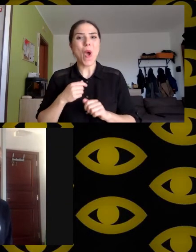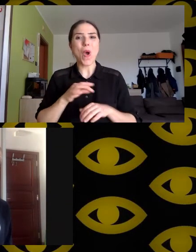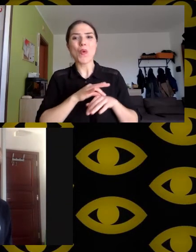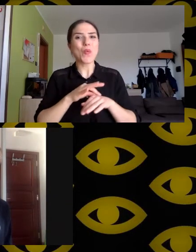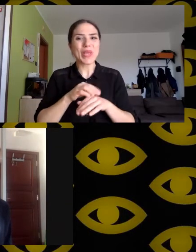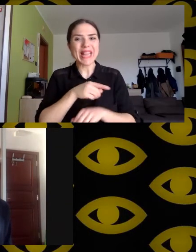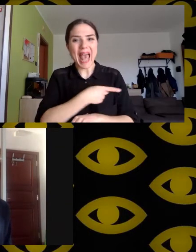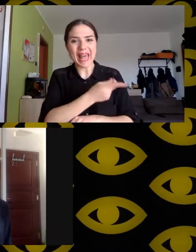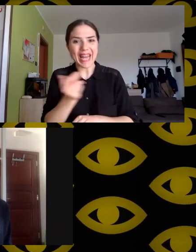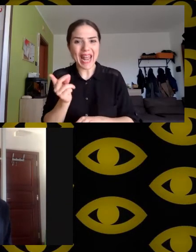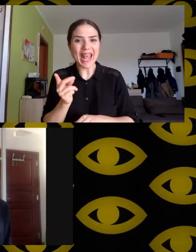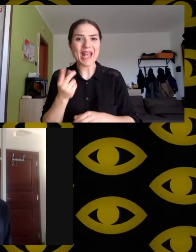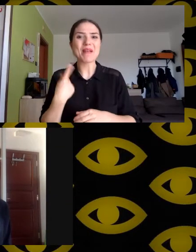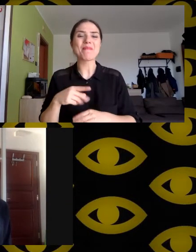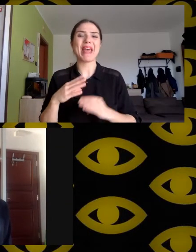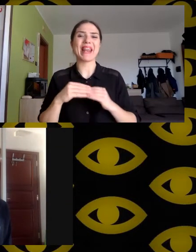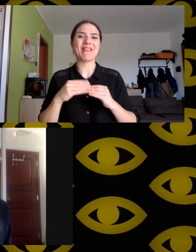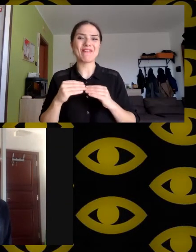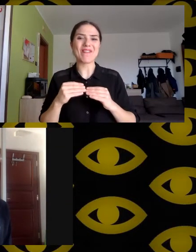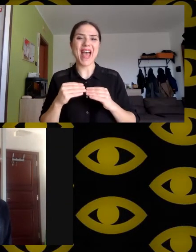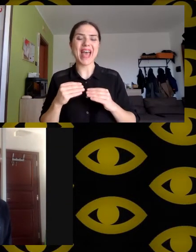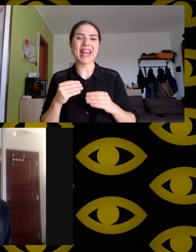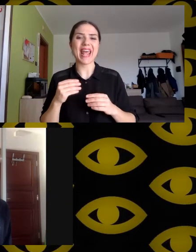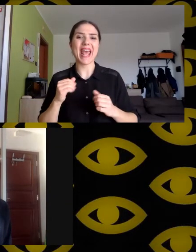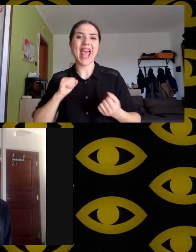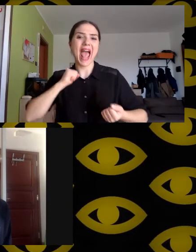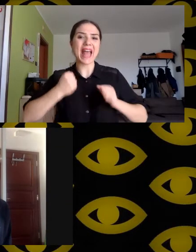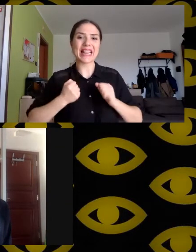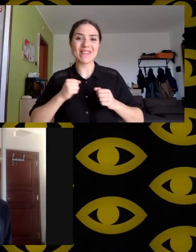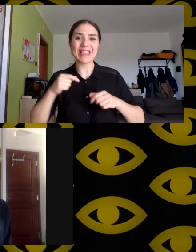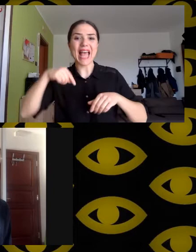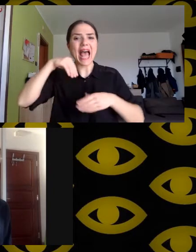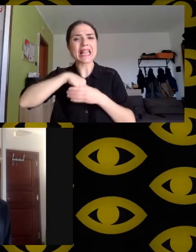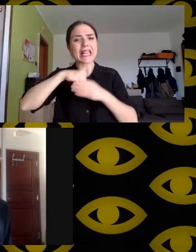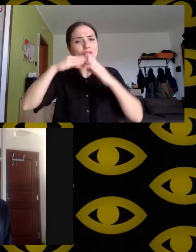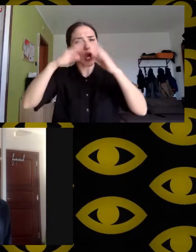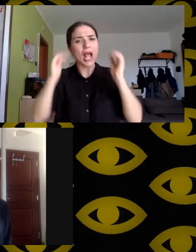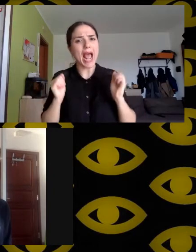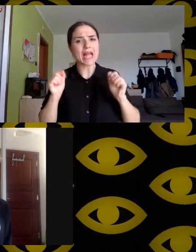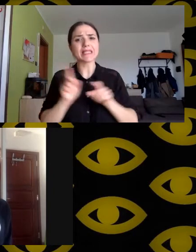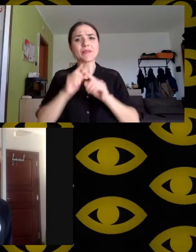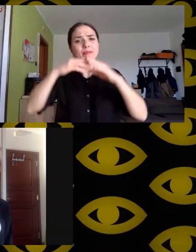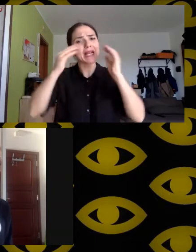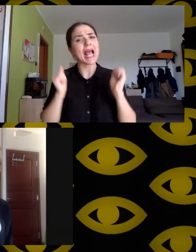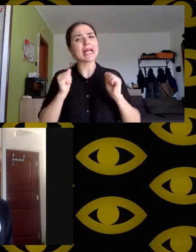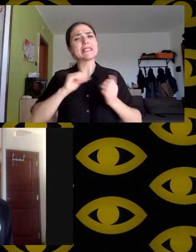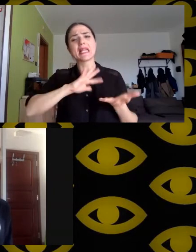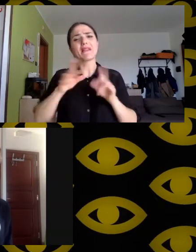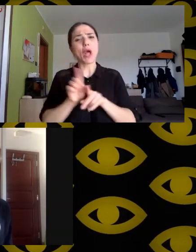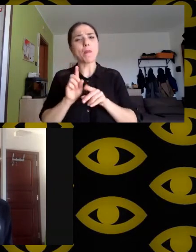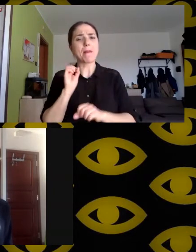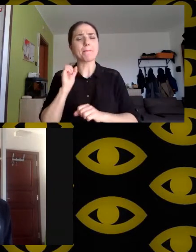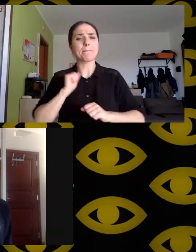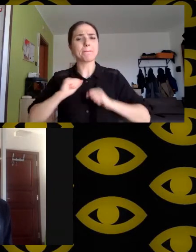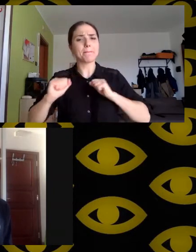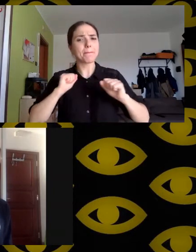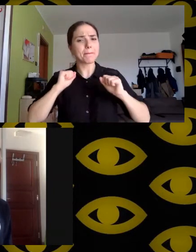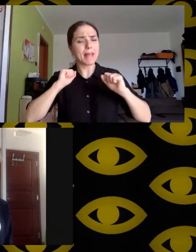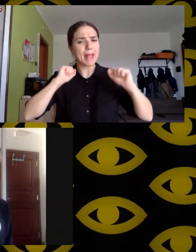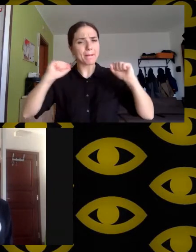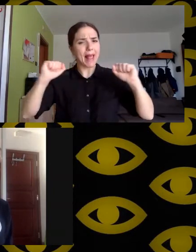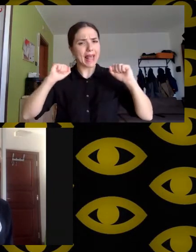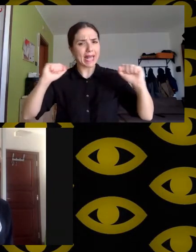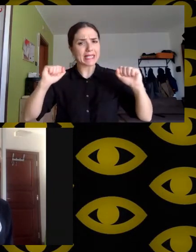giusta attività motoria fatta in casa, dove anche la casa diventerà la vostra palestra, perché utilizzeremo tutti gli strumenti che si